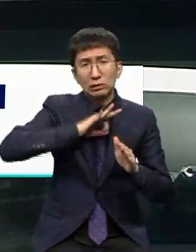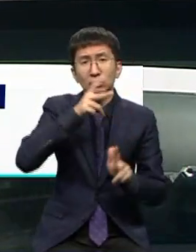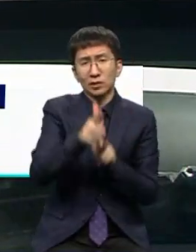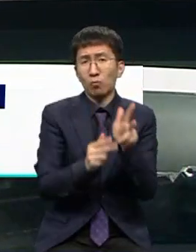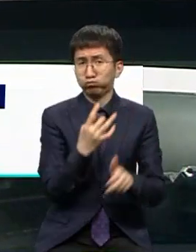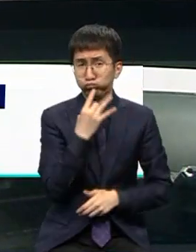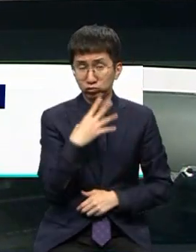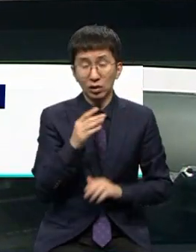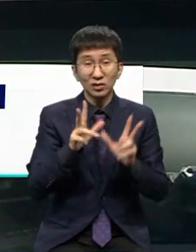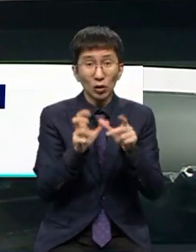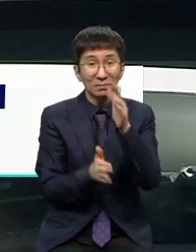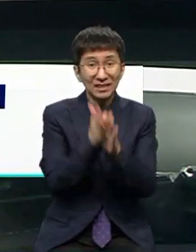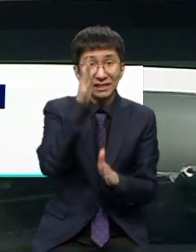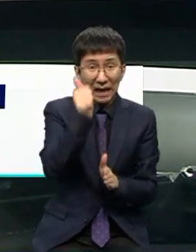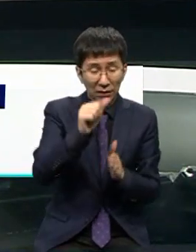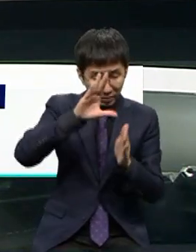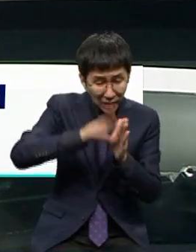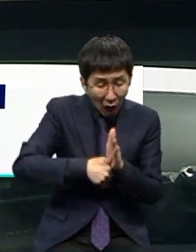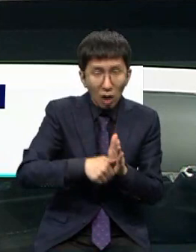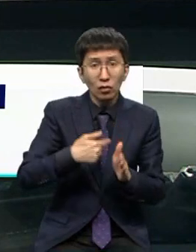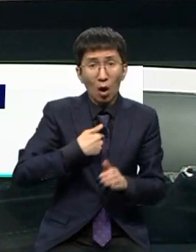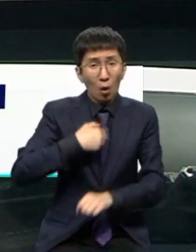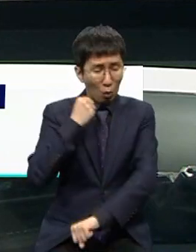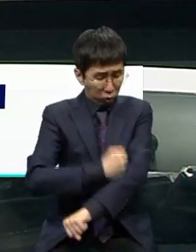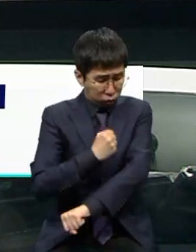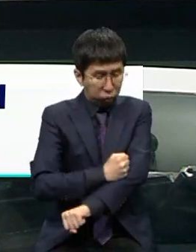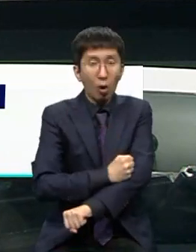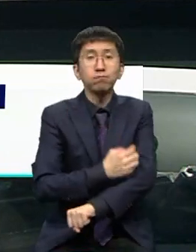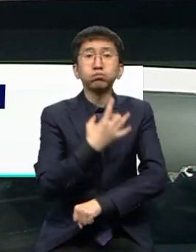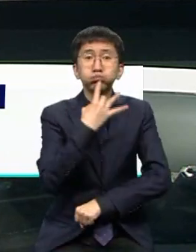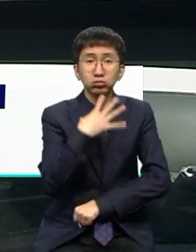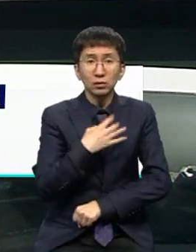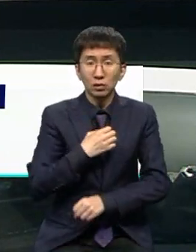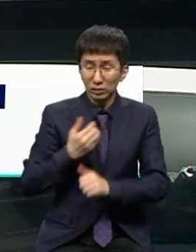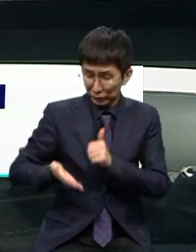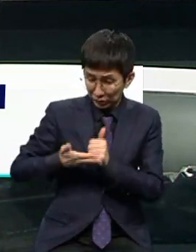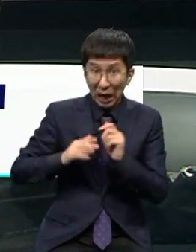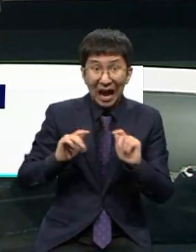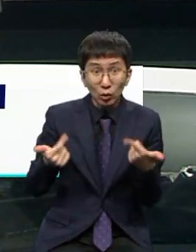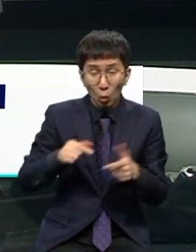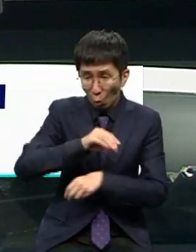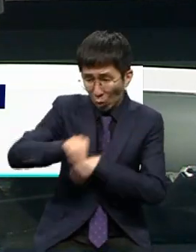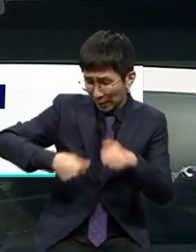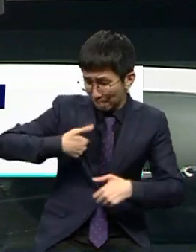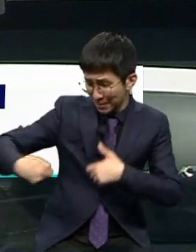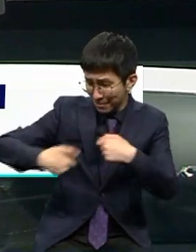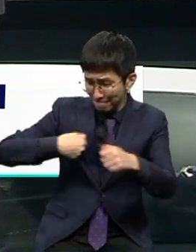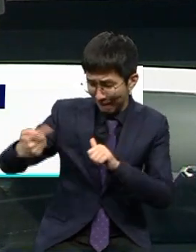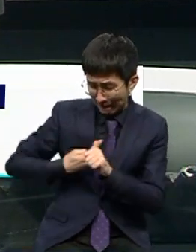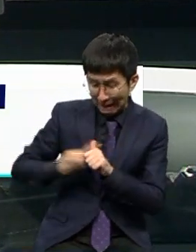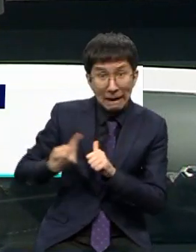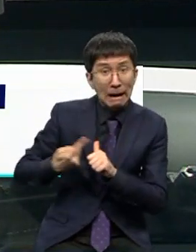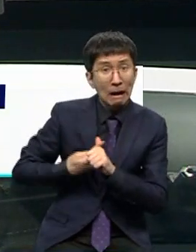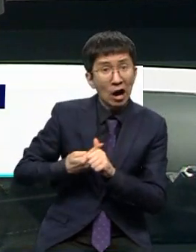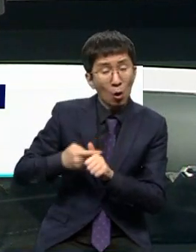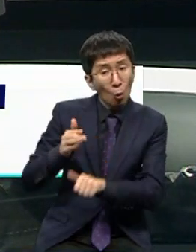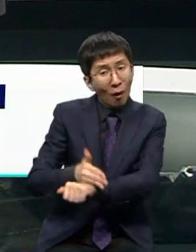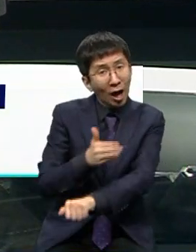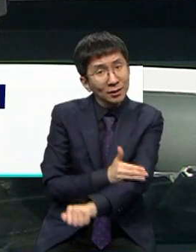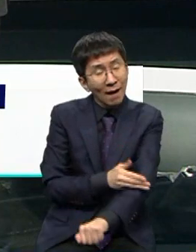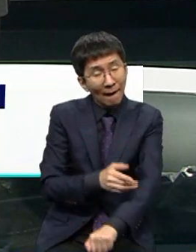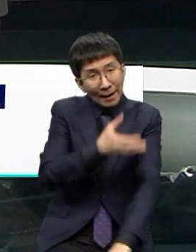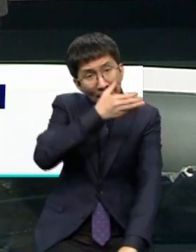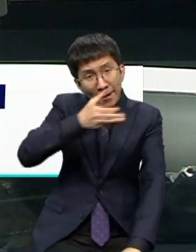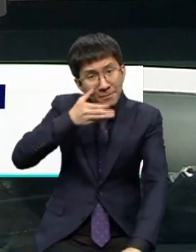공익사업으로 성남시장 시절 자신의 최대 치적인데 그걸 칭찬해주진 못할 망정, 허위 사실을 유포하고